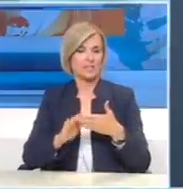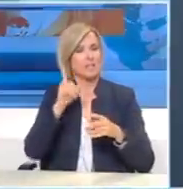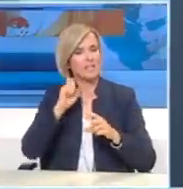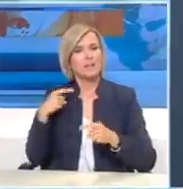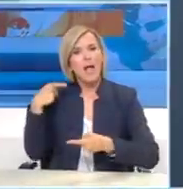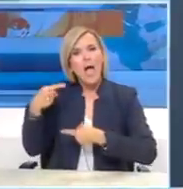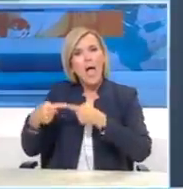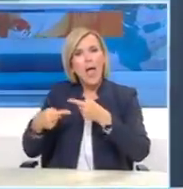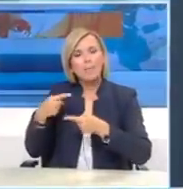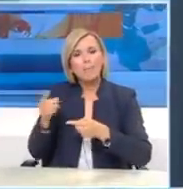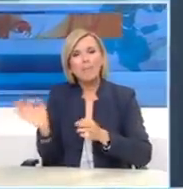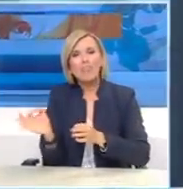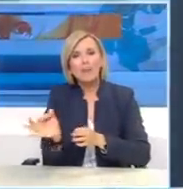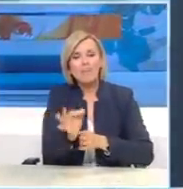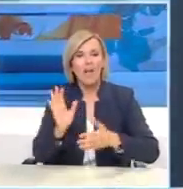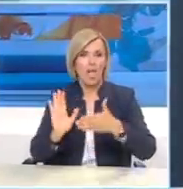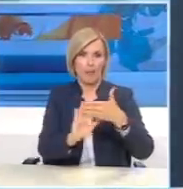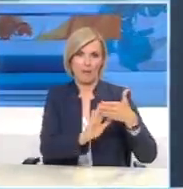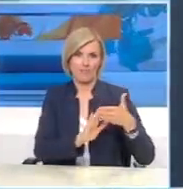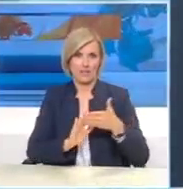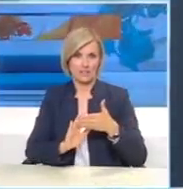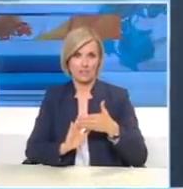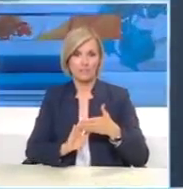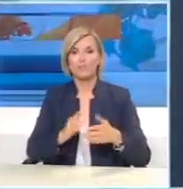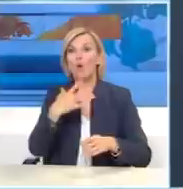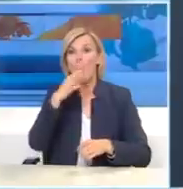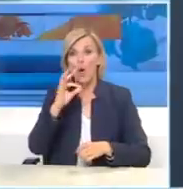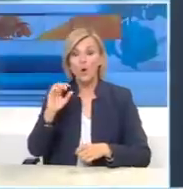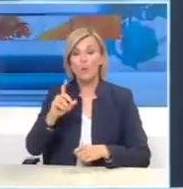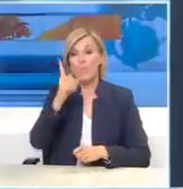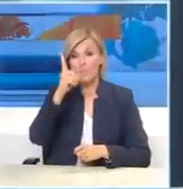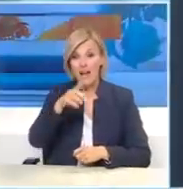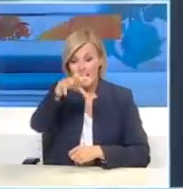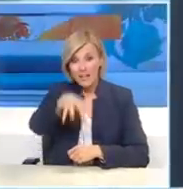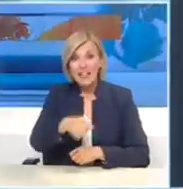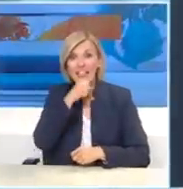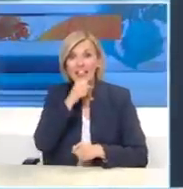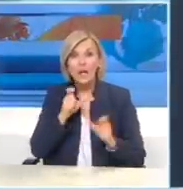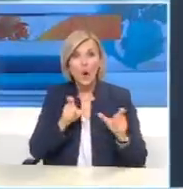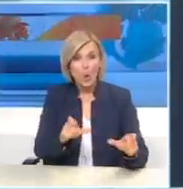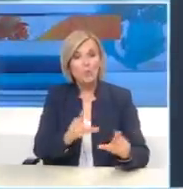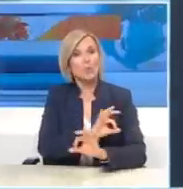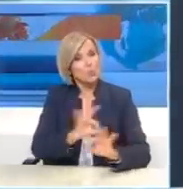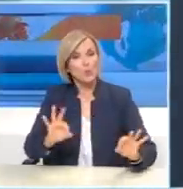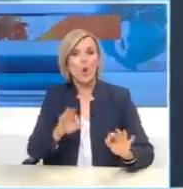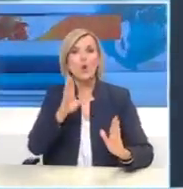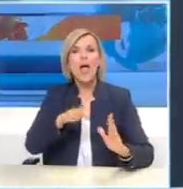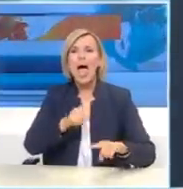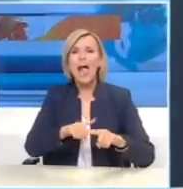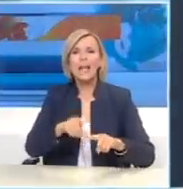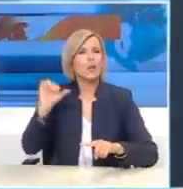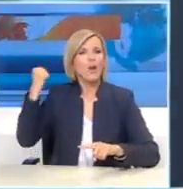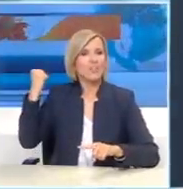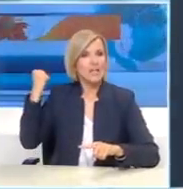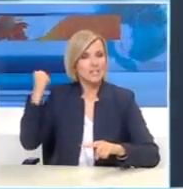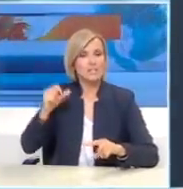επιδημίες και χνηλάτιση επαφών. Σε μία εκ των δομών που αντέδρασε γρήγορα στα νότια προάστια δεν έχει βρεθεί άλλο θετικό δείγμα. Κάτι που